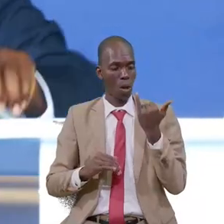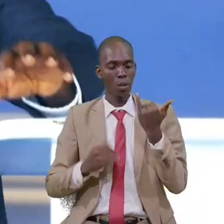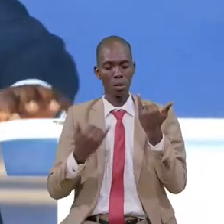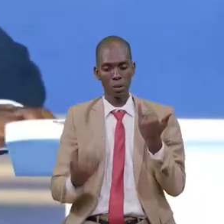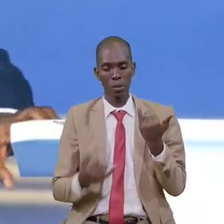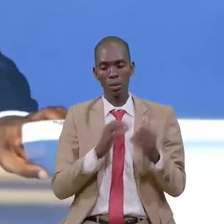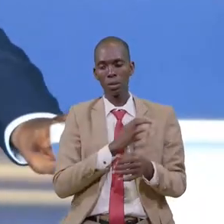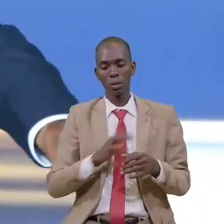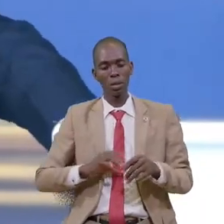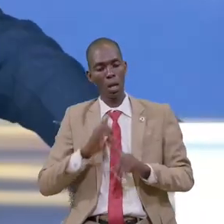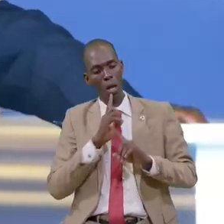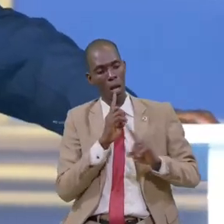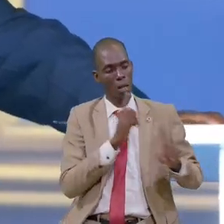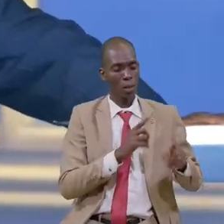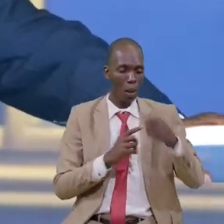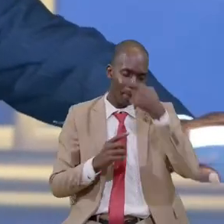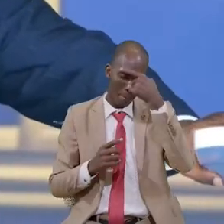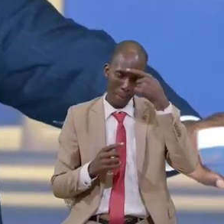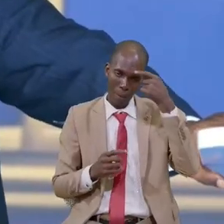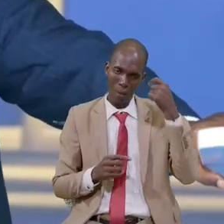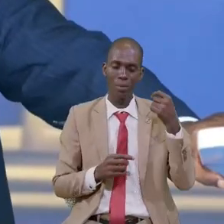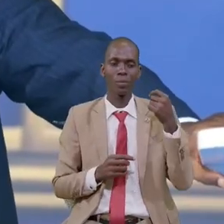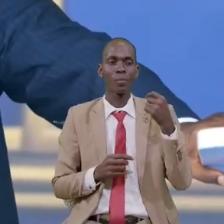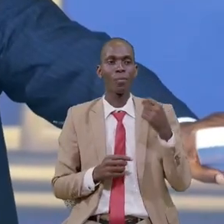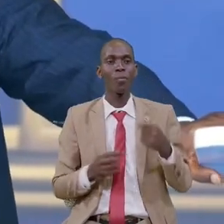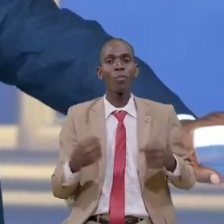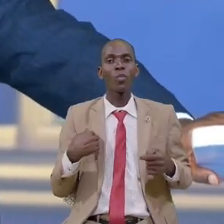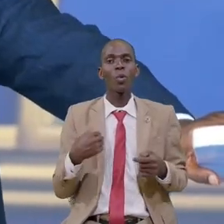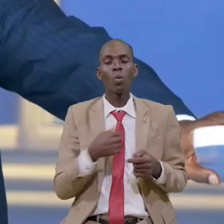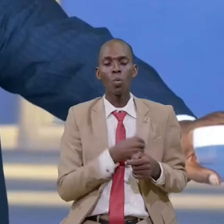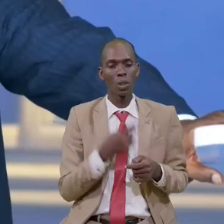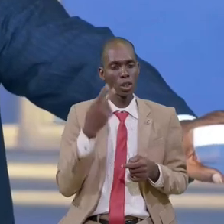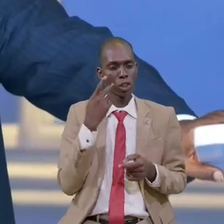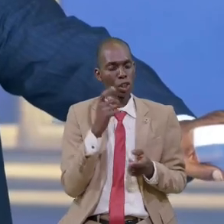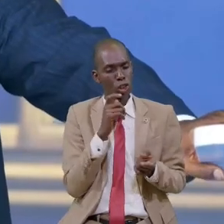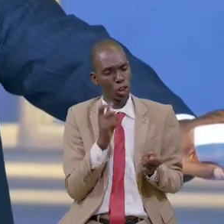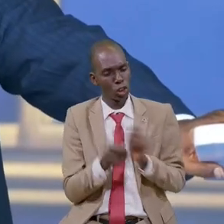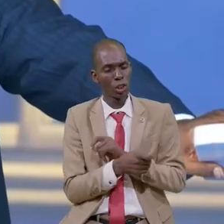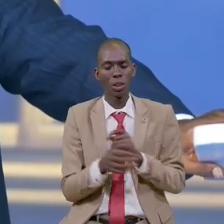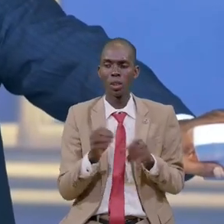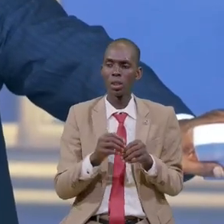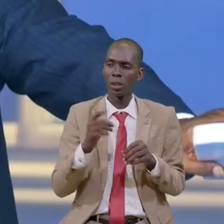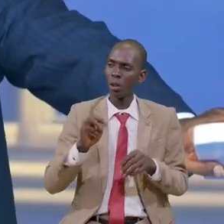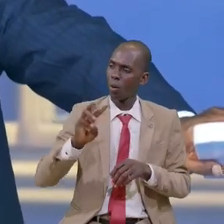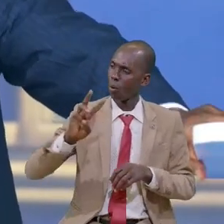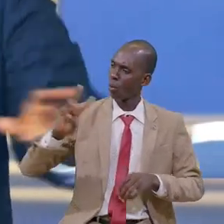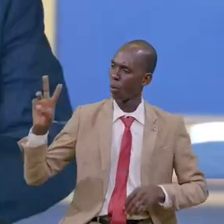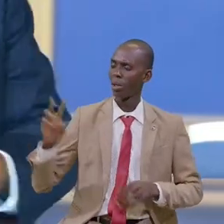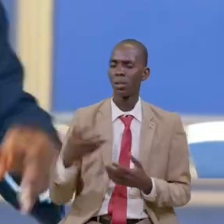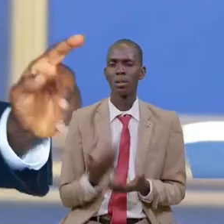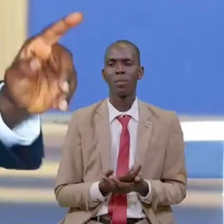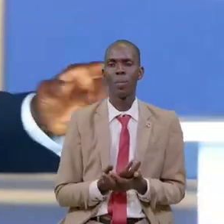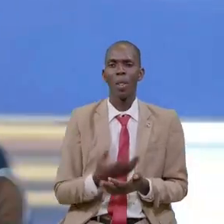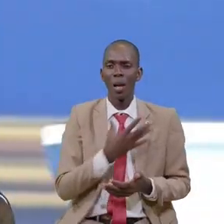Comment se fait-il que nous voyons les changements à l'Occident? Ils n'ont pas été toujours comme ça.